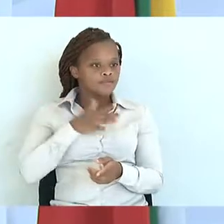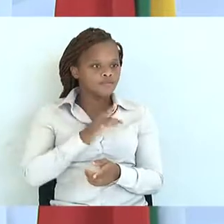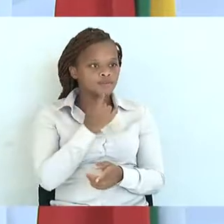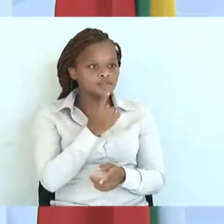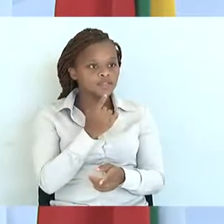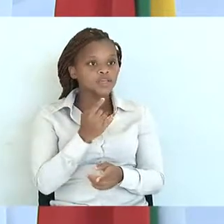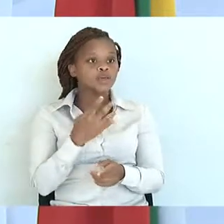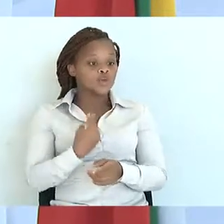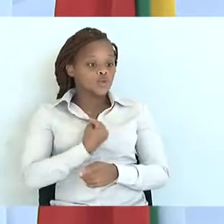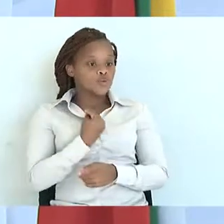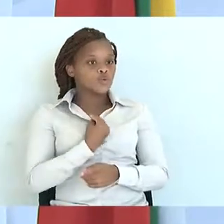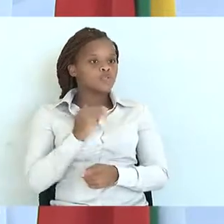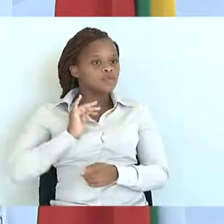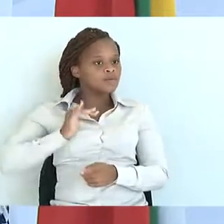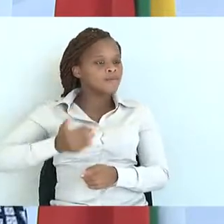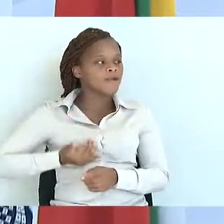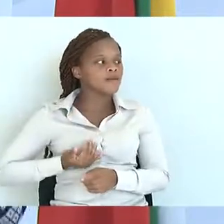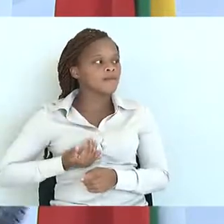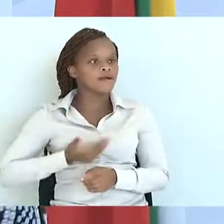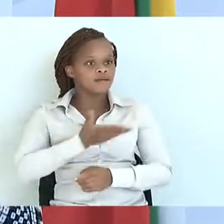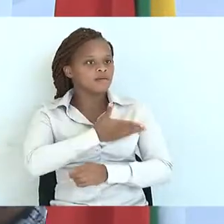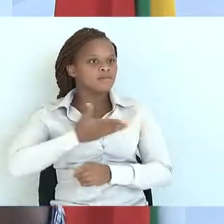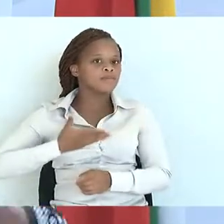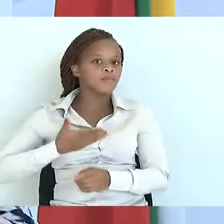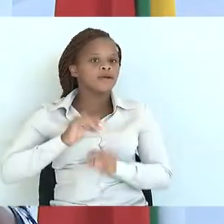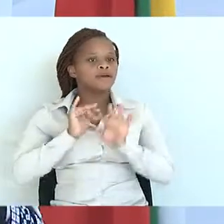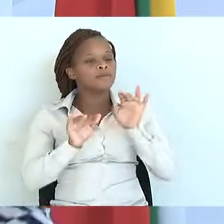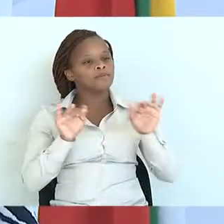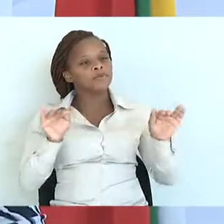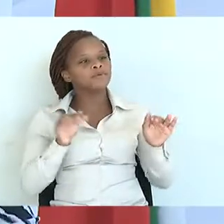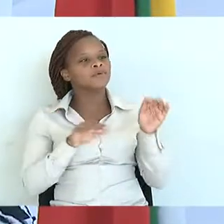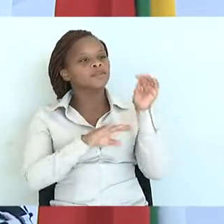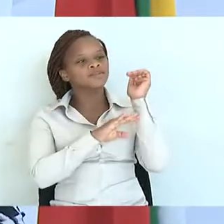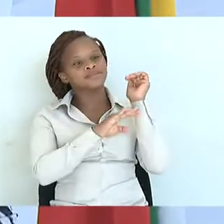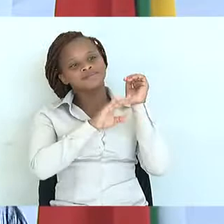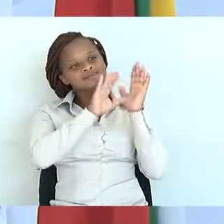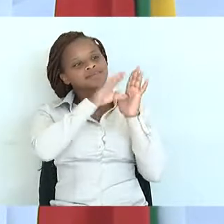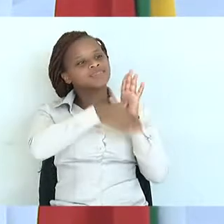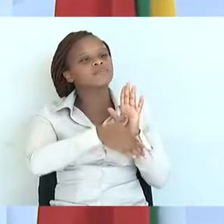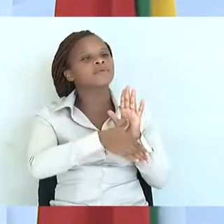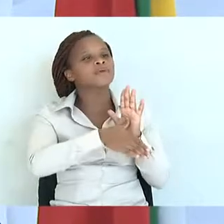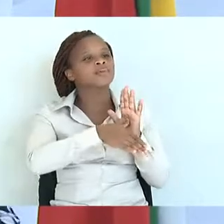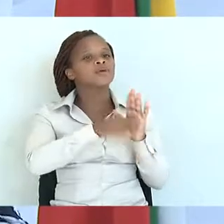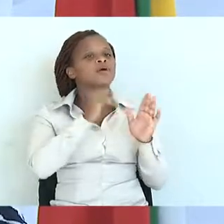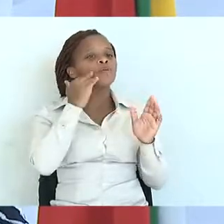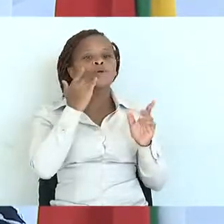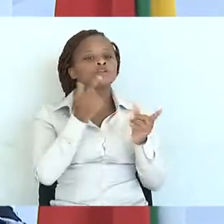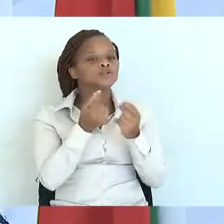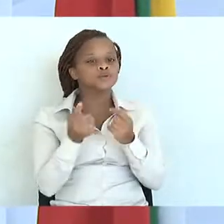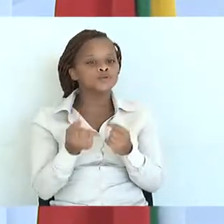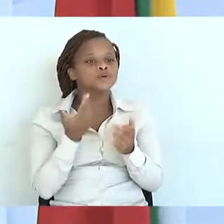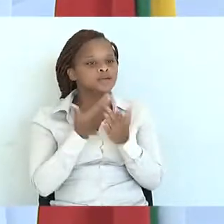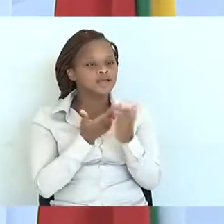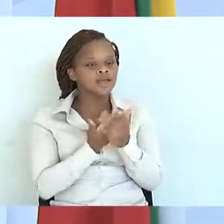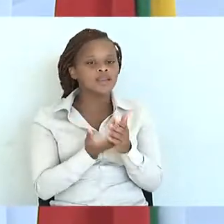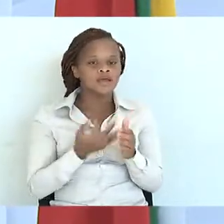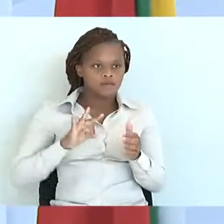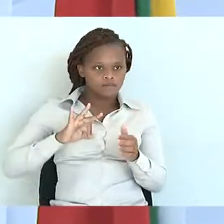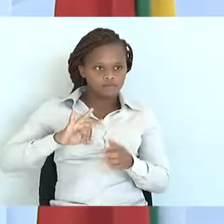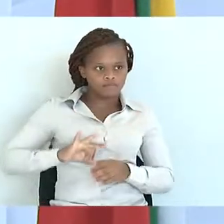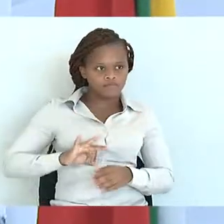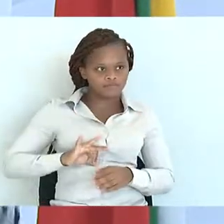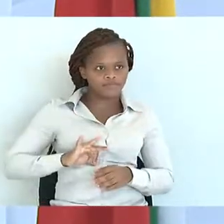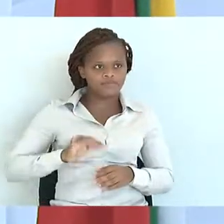nabantu abakhubazekile kube nokuthi abakwenzayo laphana nabo ba benefit. Asifuna ukuthi phuma abantu abaphuma kwamanye